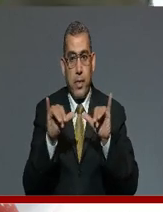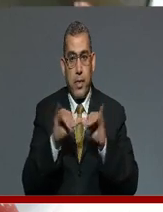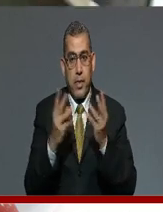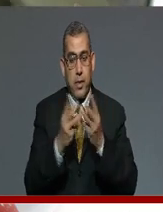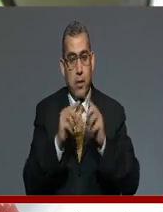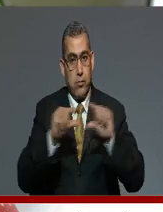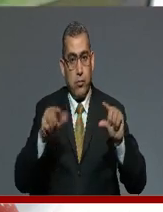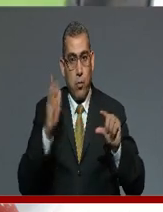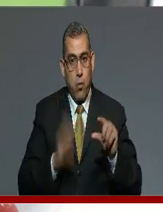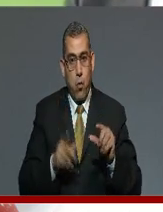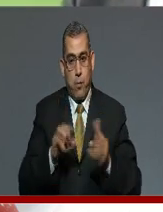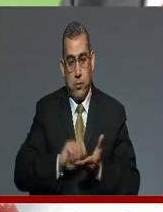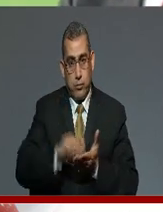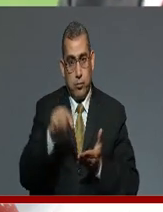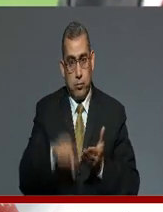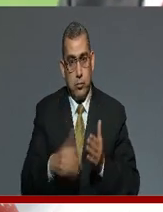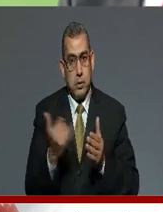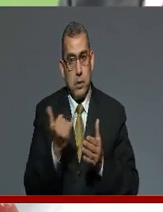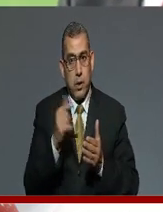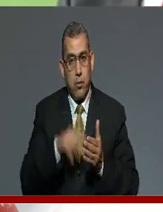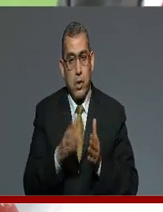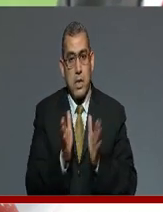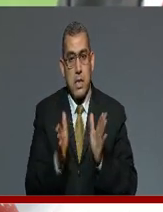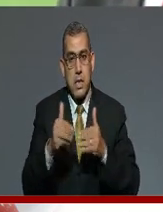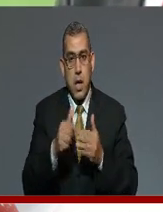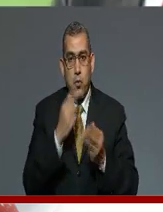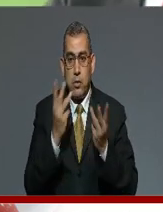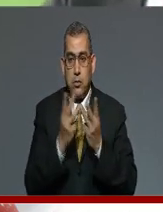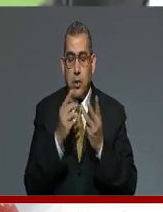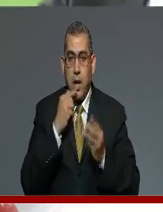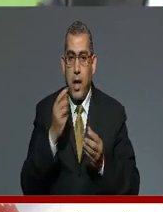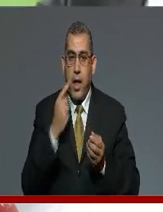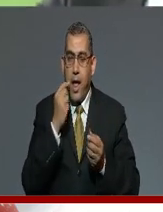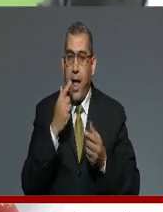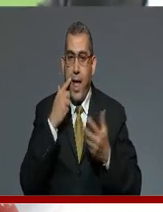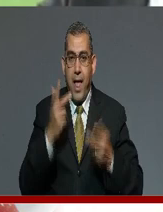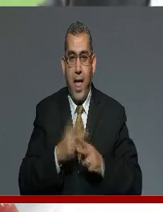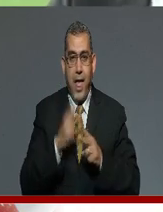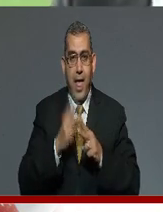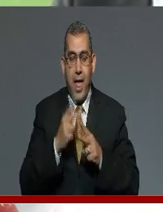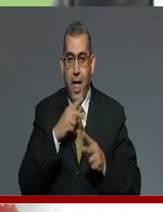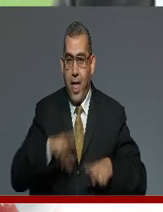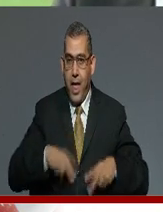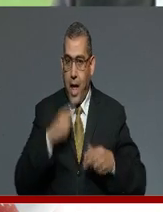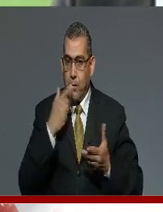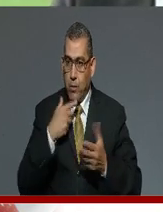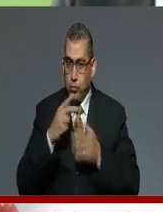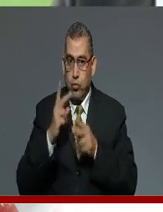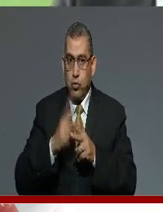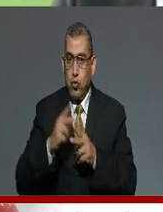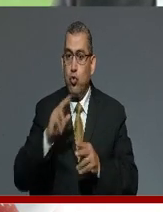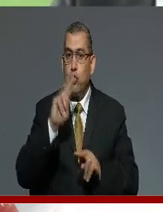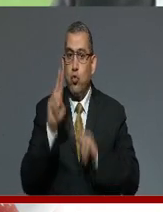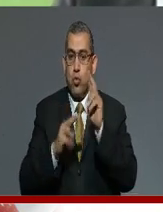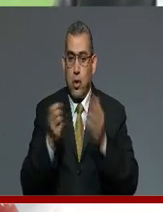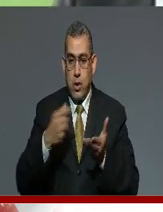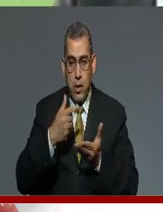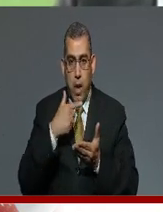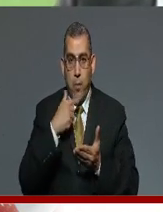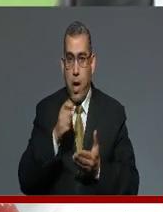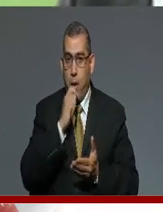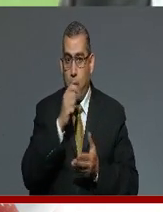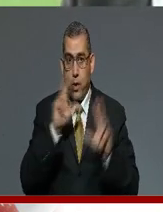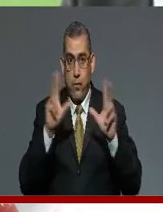استخدم جزء صندوق الدردشه لكي نتلقى الاسئله لاننا لن نتلقى اسئله على الهواء